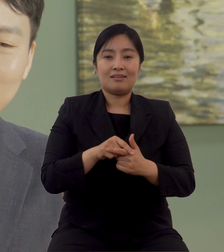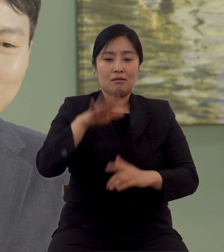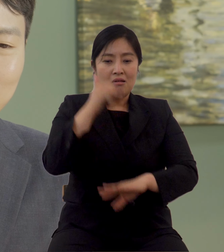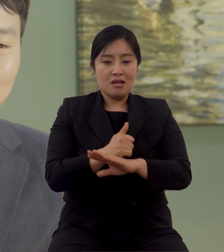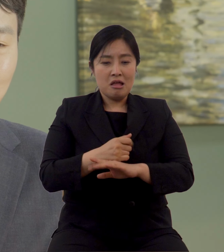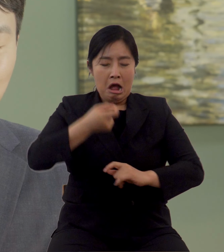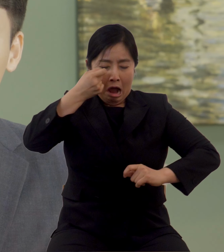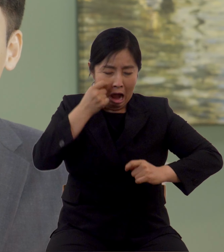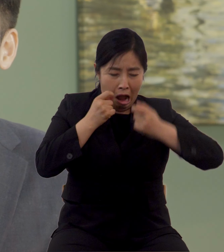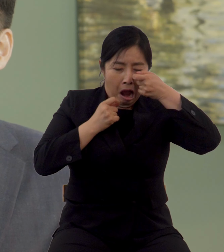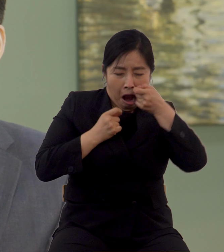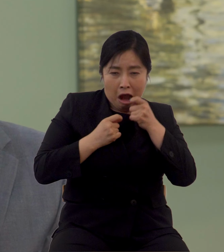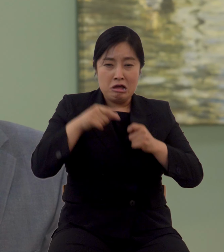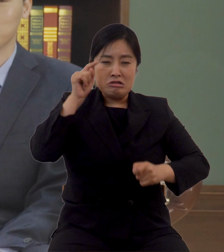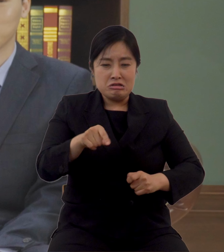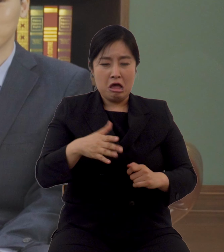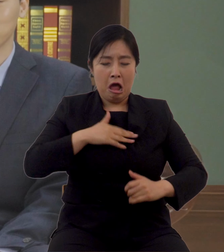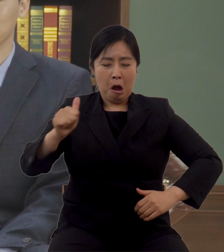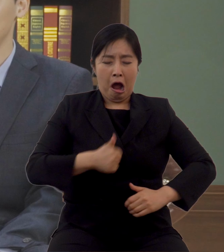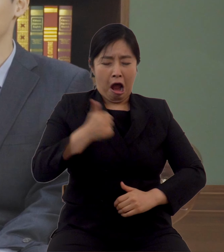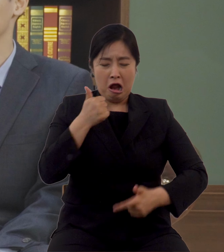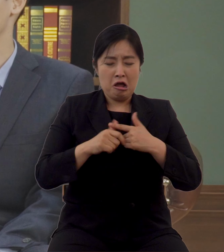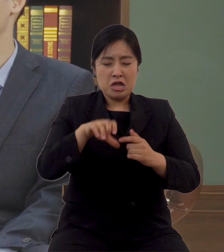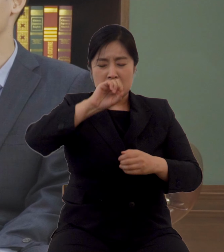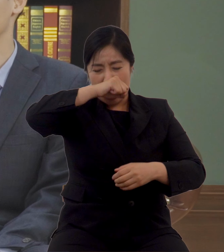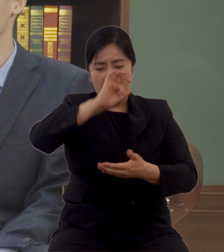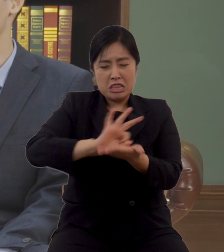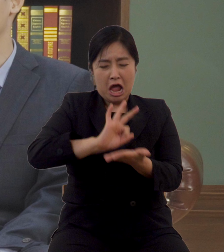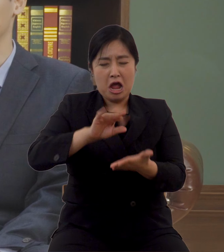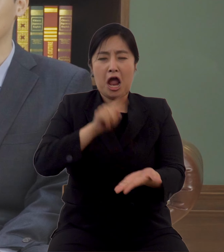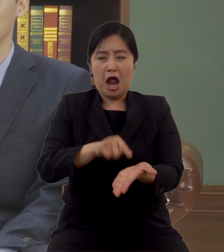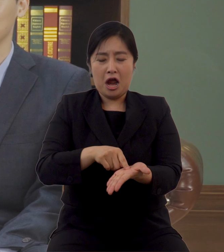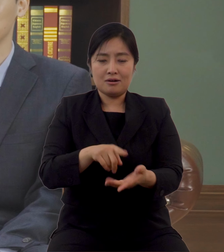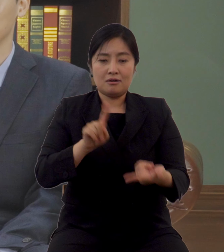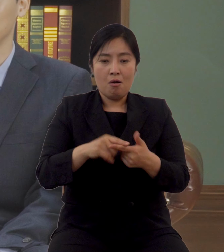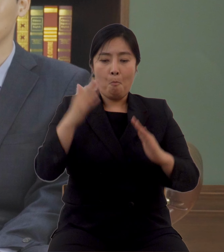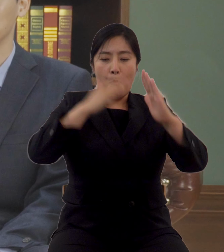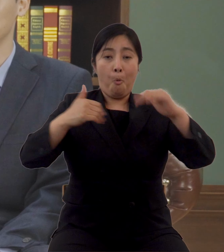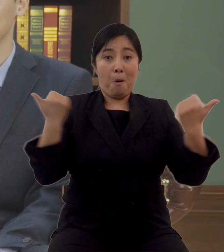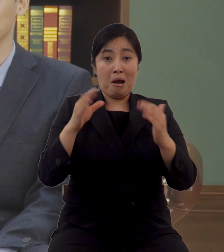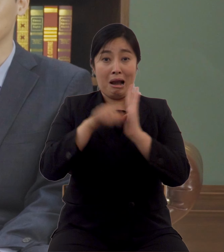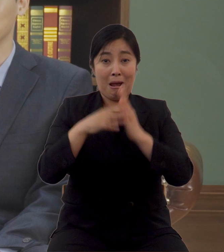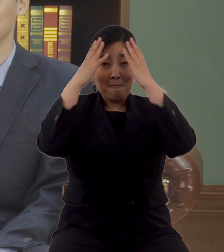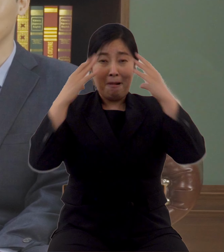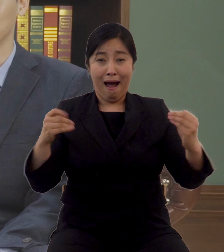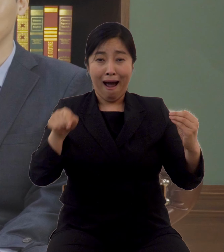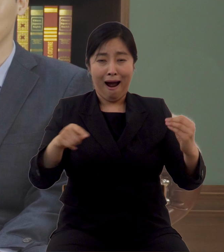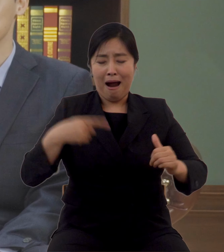나머지 눈물까지 흘리면서 이것은 화풀이식 예산 남용이다. 이렇게